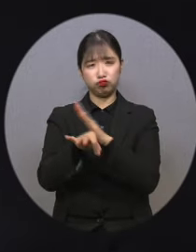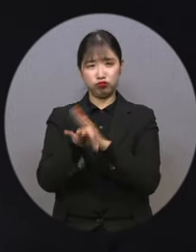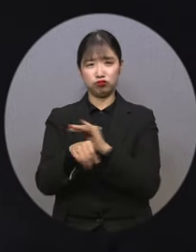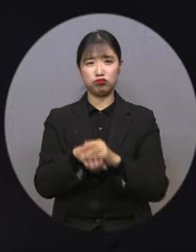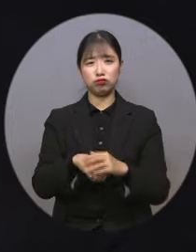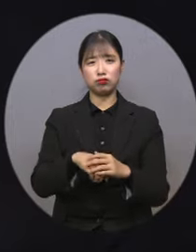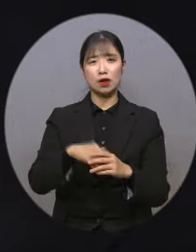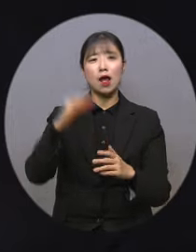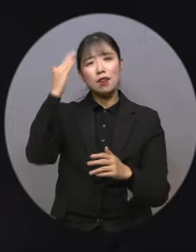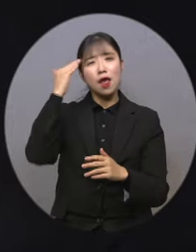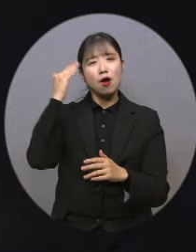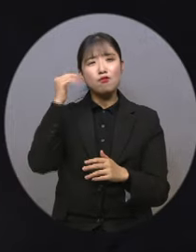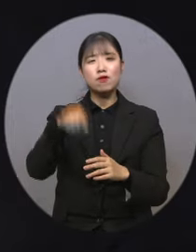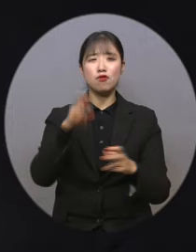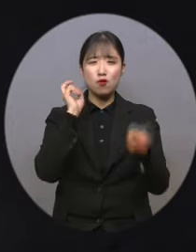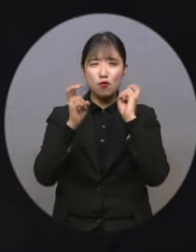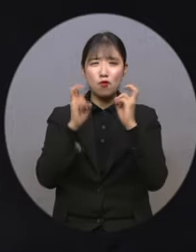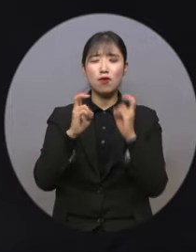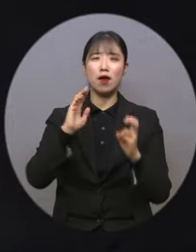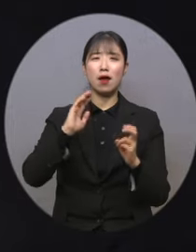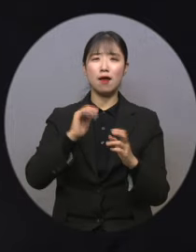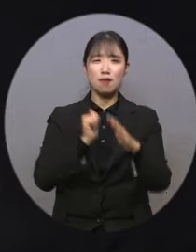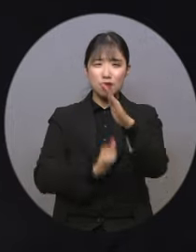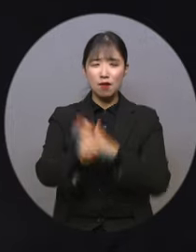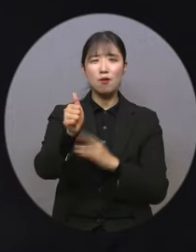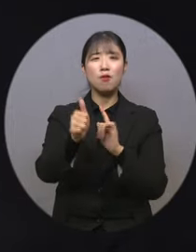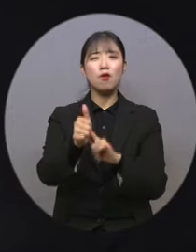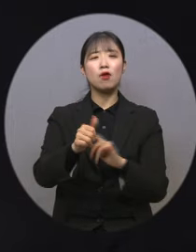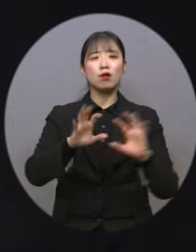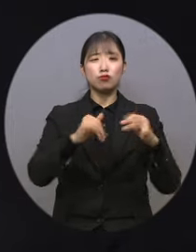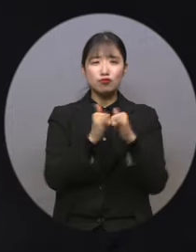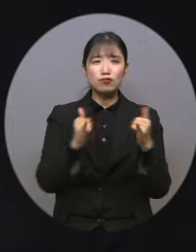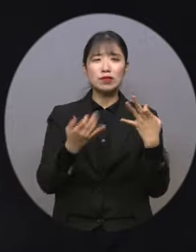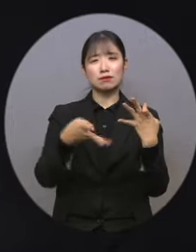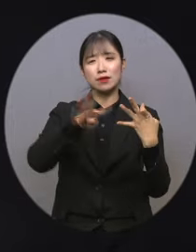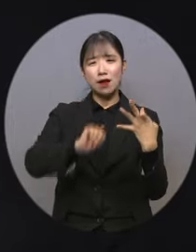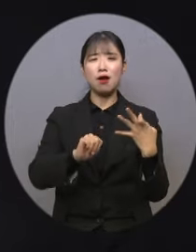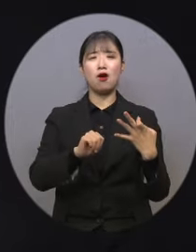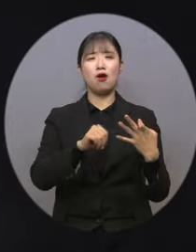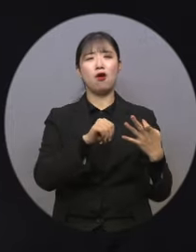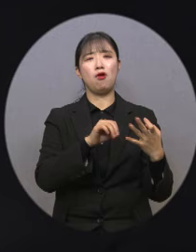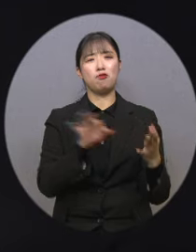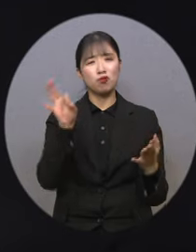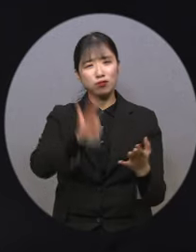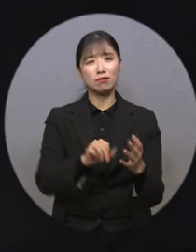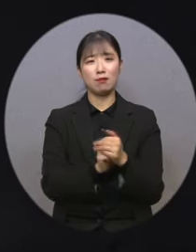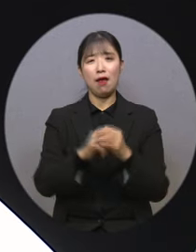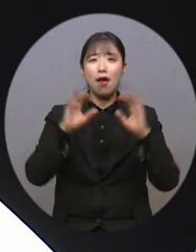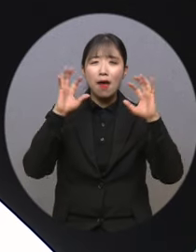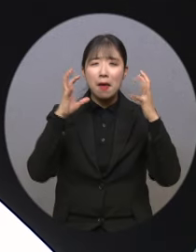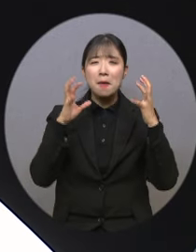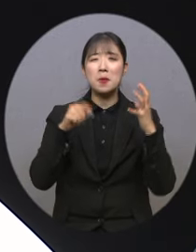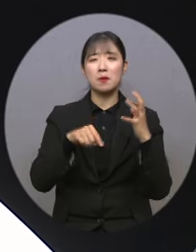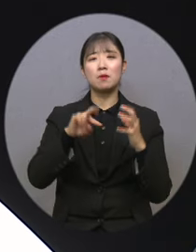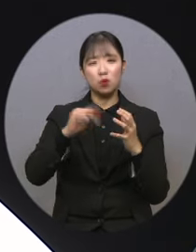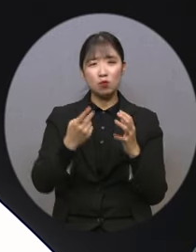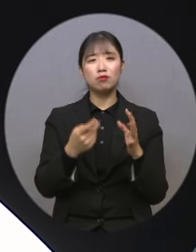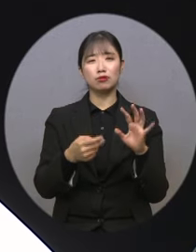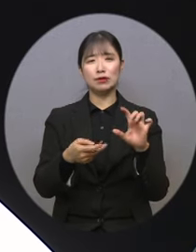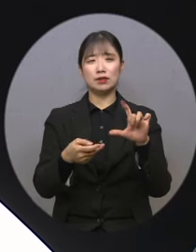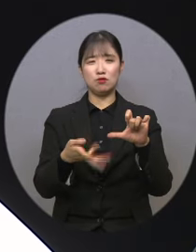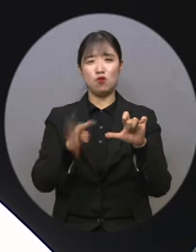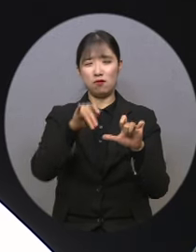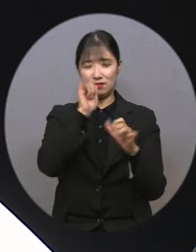입니다 그러면 국민이 시복 10월 전부 다 내 났으니까 어린애 간단해도 15개 지분 있어요 그러면 국민이